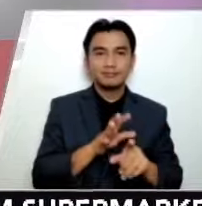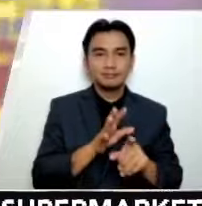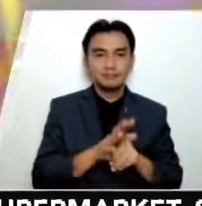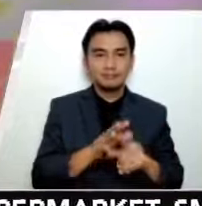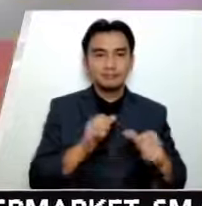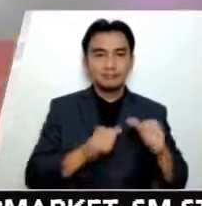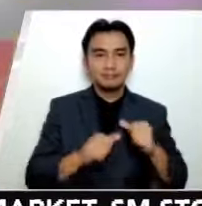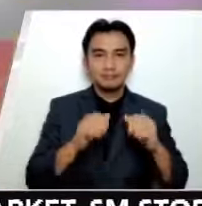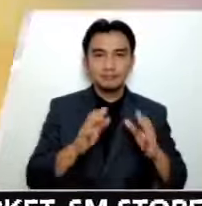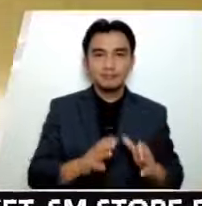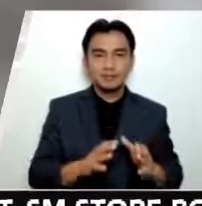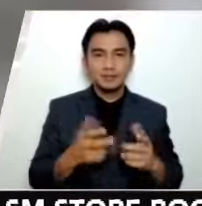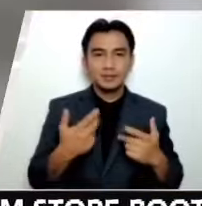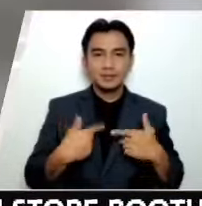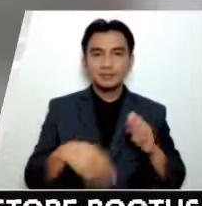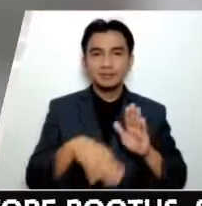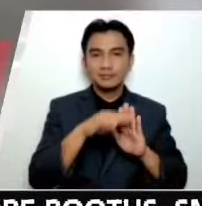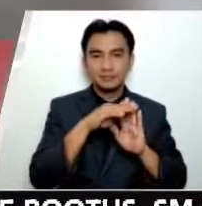Billboard.